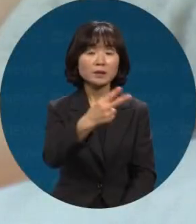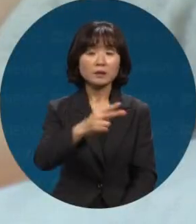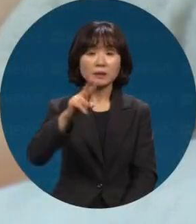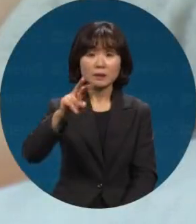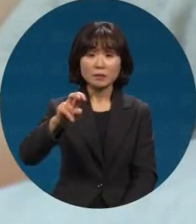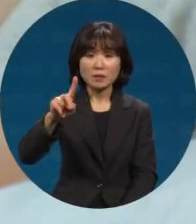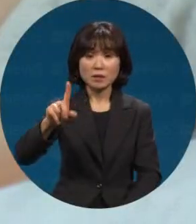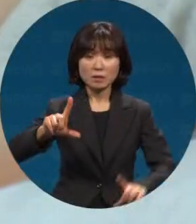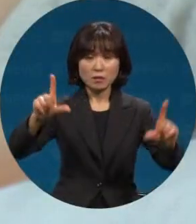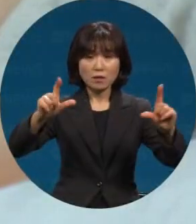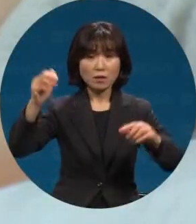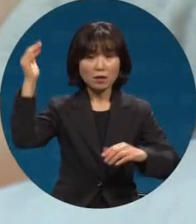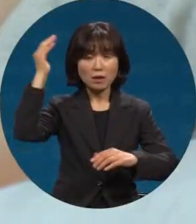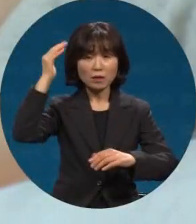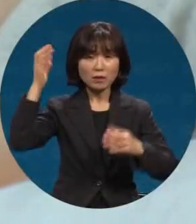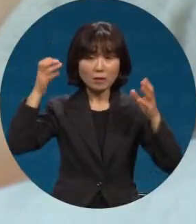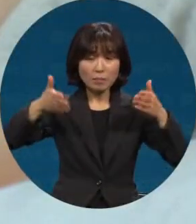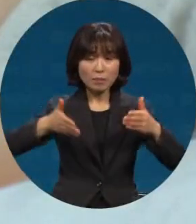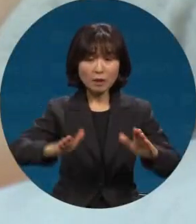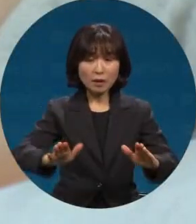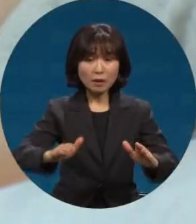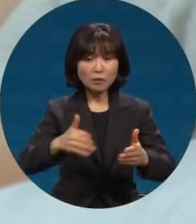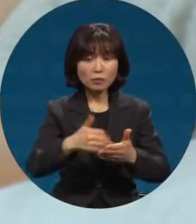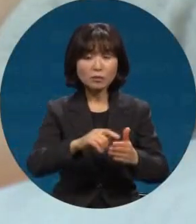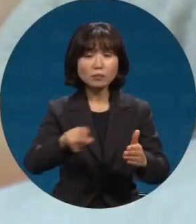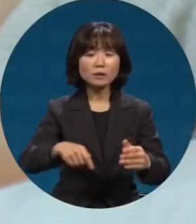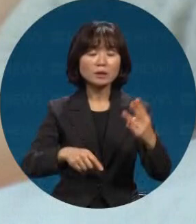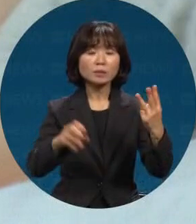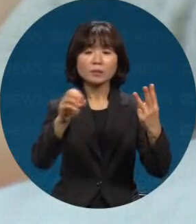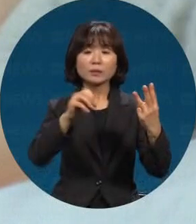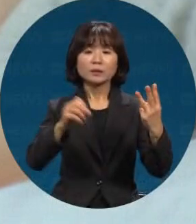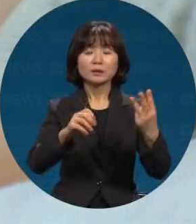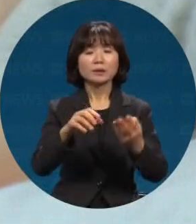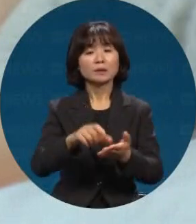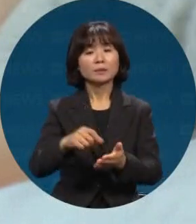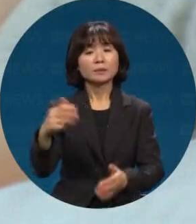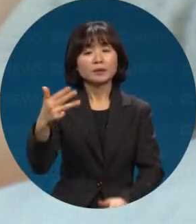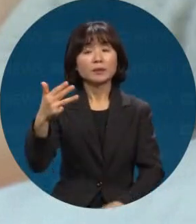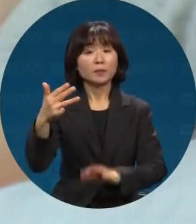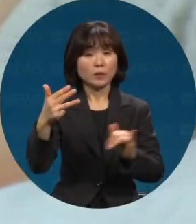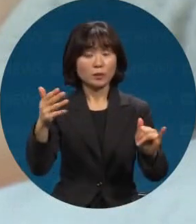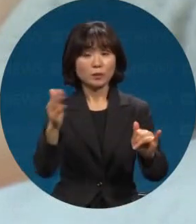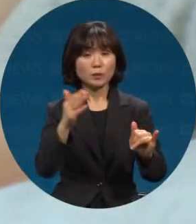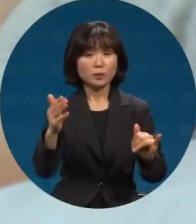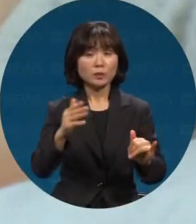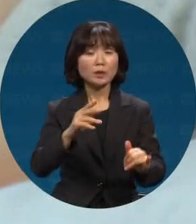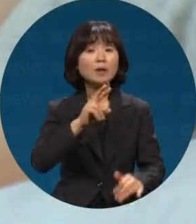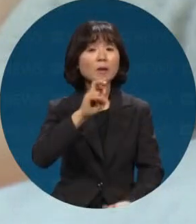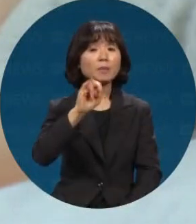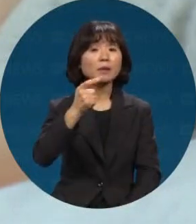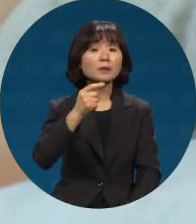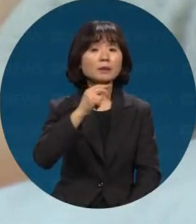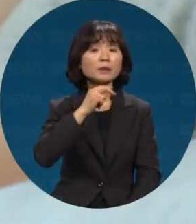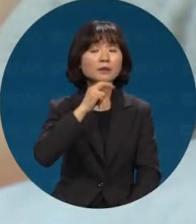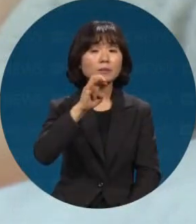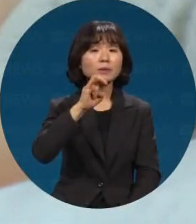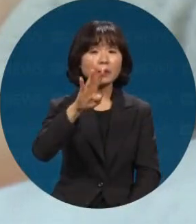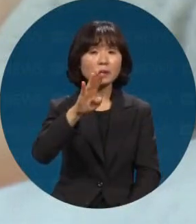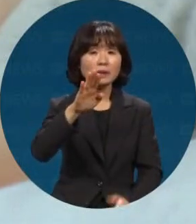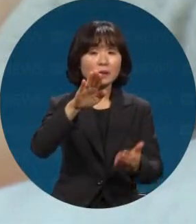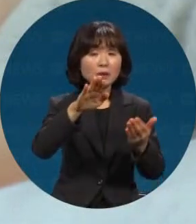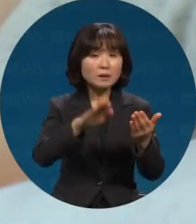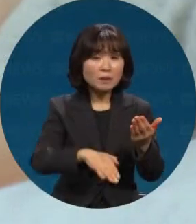2021년 우리나라 출생의 가운데 3%인 8천여 명은 만 24세 이하